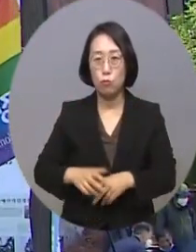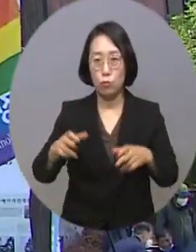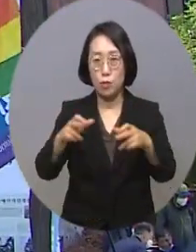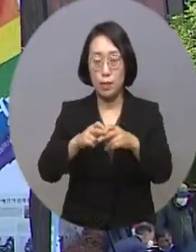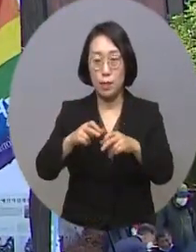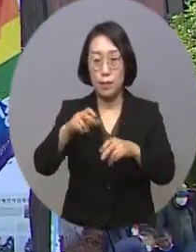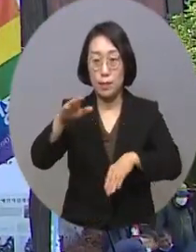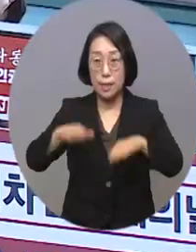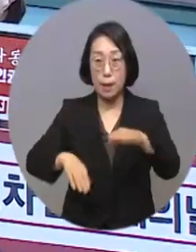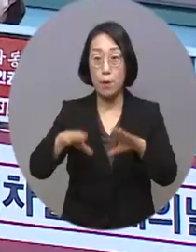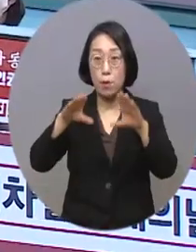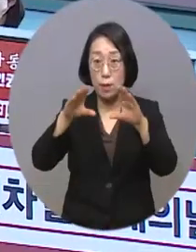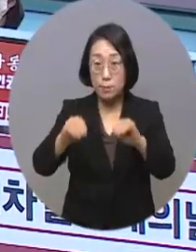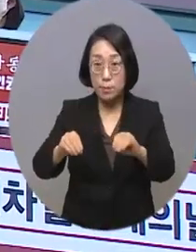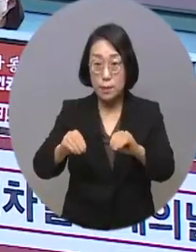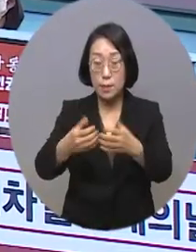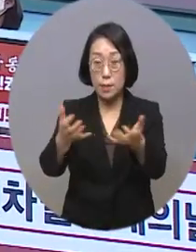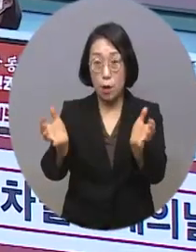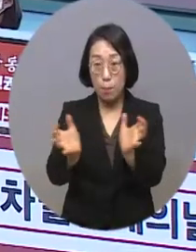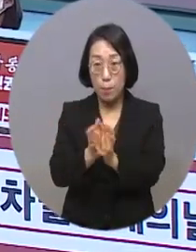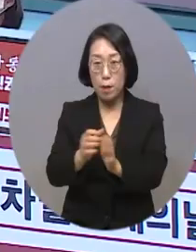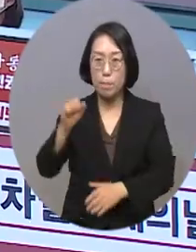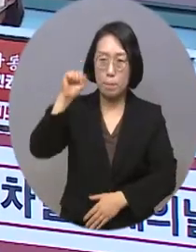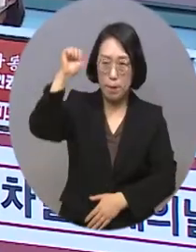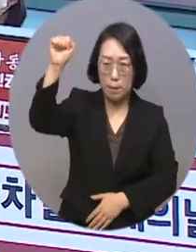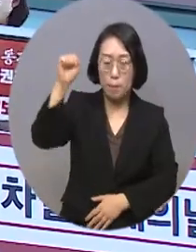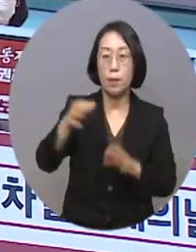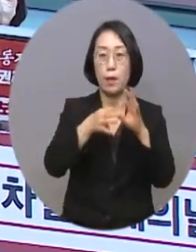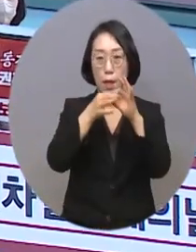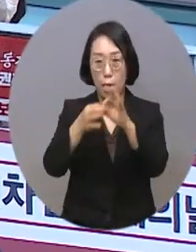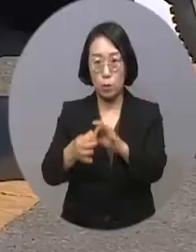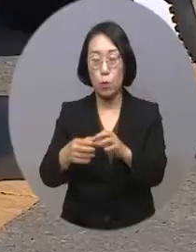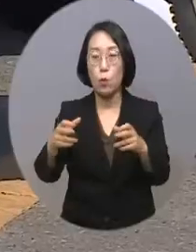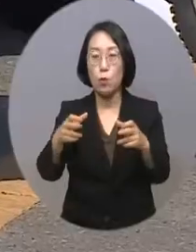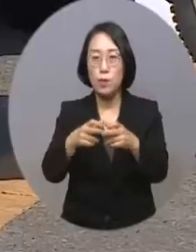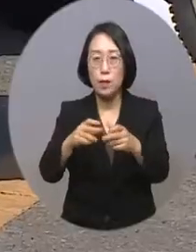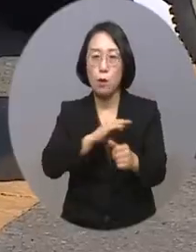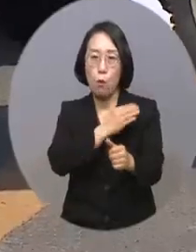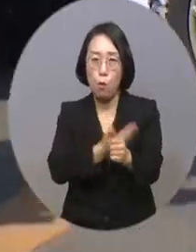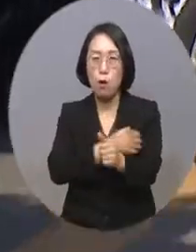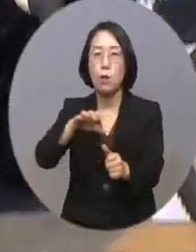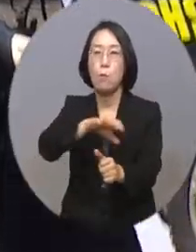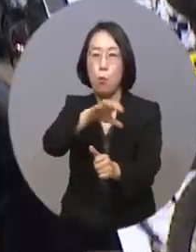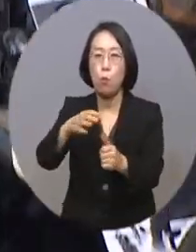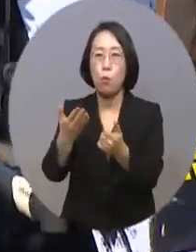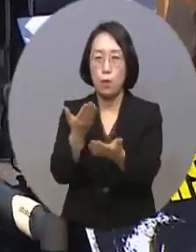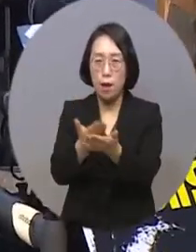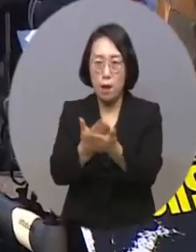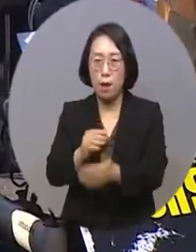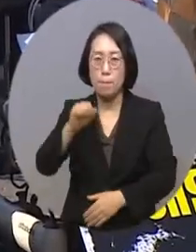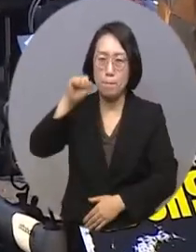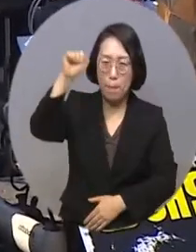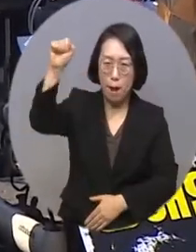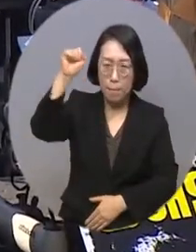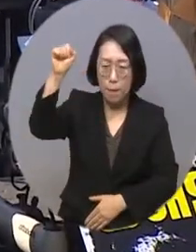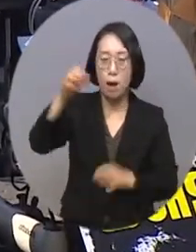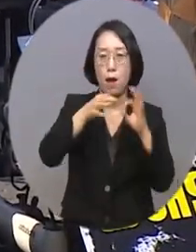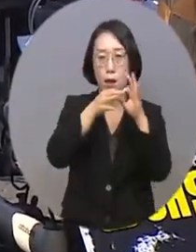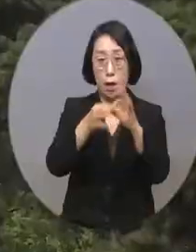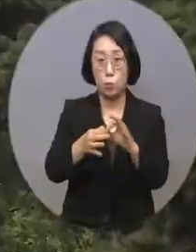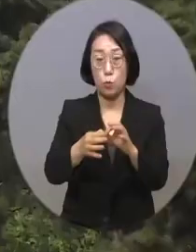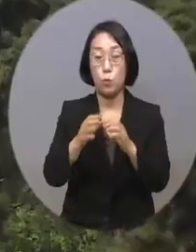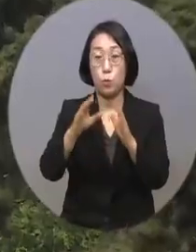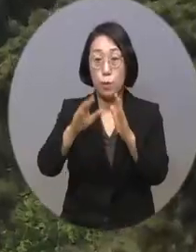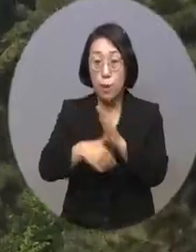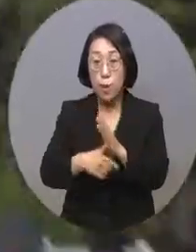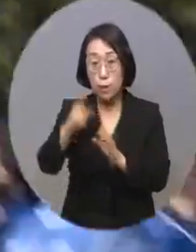여의도 이름센터에서 투쟁 결의대회를 이어가며 장애인 권리 보장을 위한 목소리를 냈습니다. 이